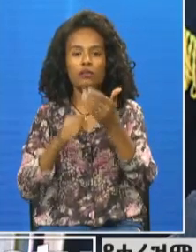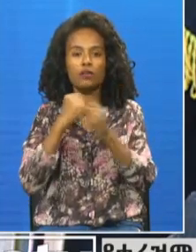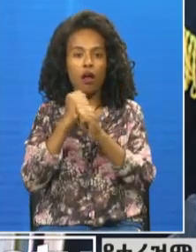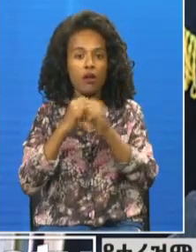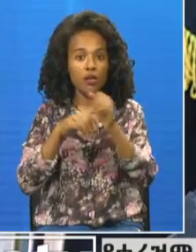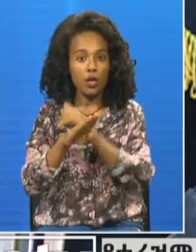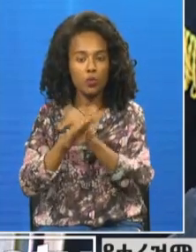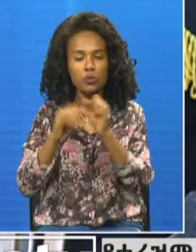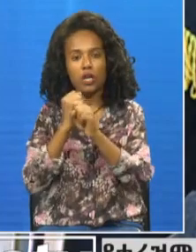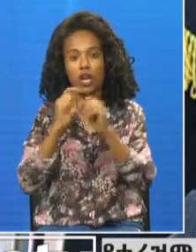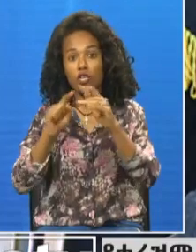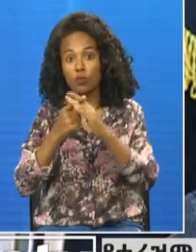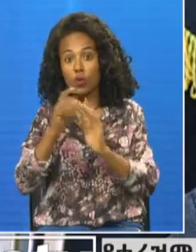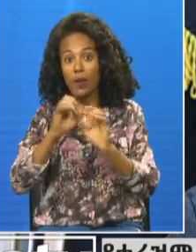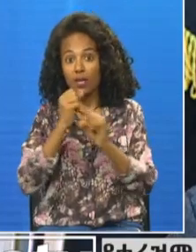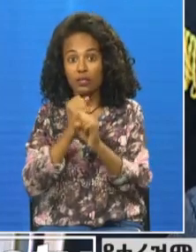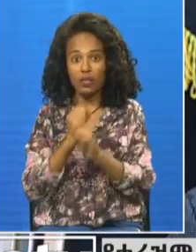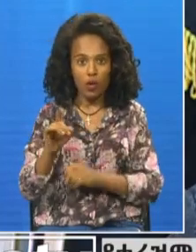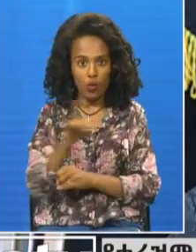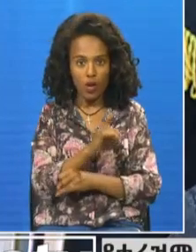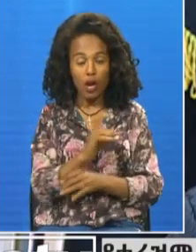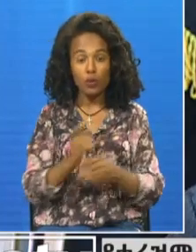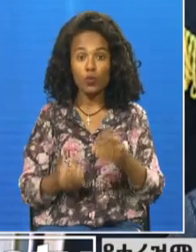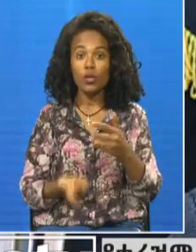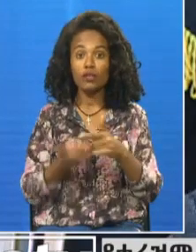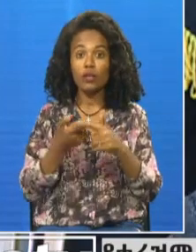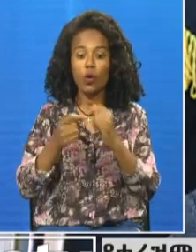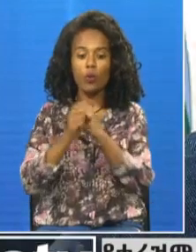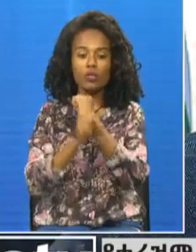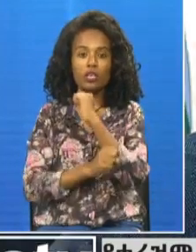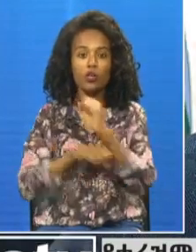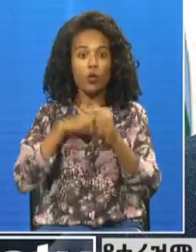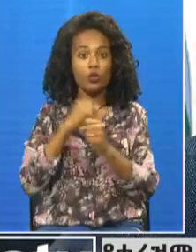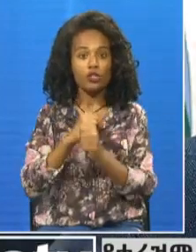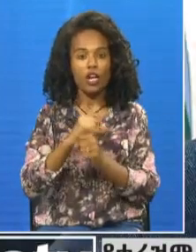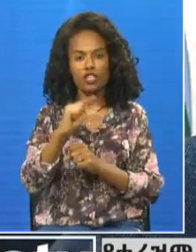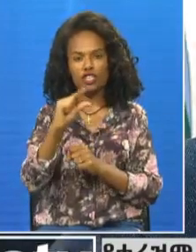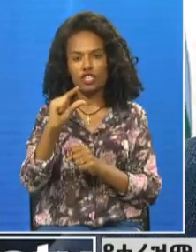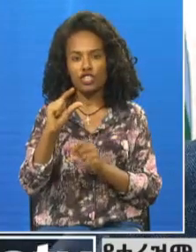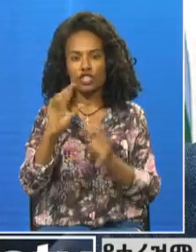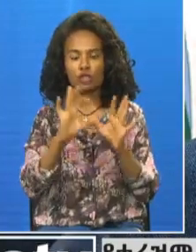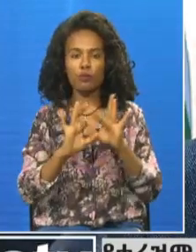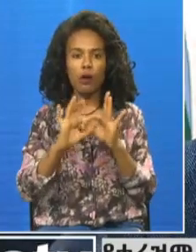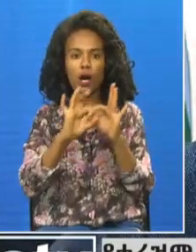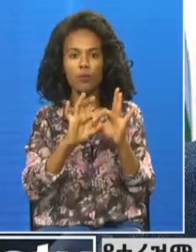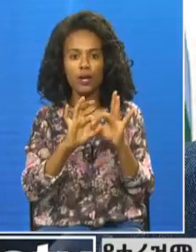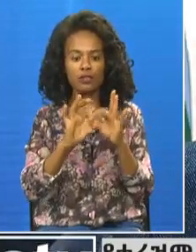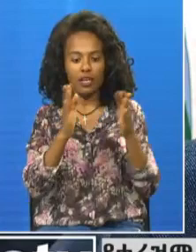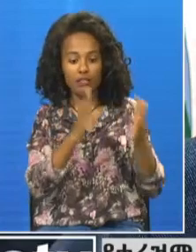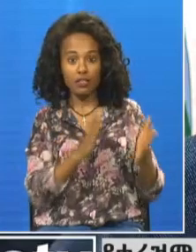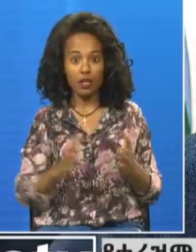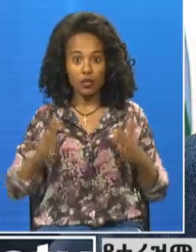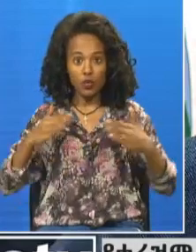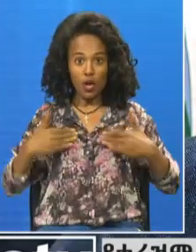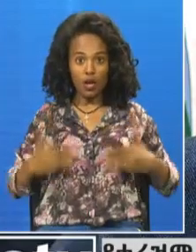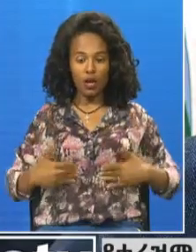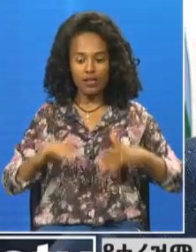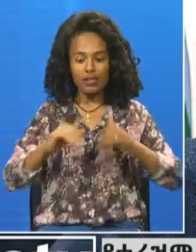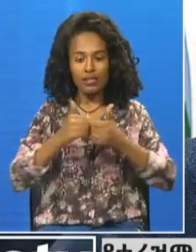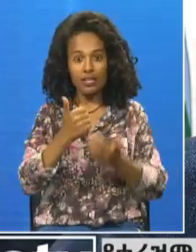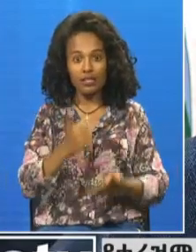እንዳያደርስ በትኩረት መሰራት እንደሚገባው ነው የብሔራዊ እንስሳት ጤና ምርመራና ጥናት ማዕከል